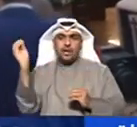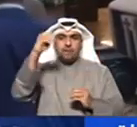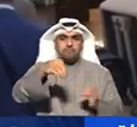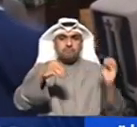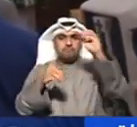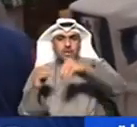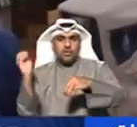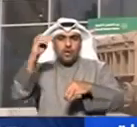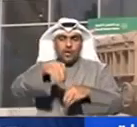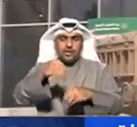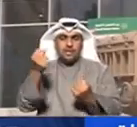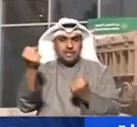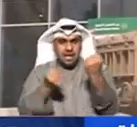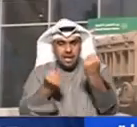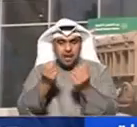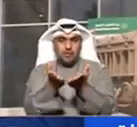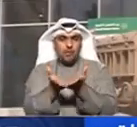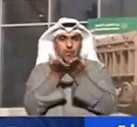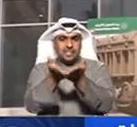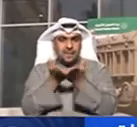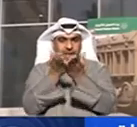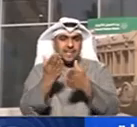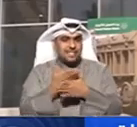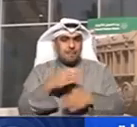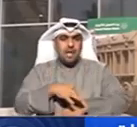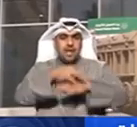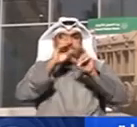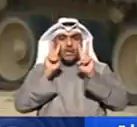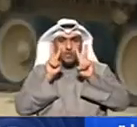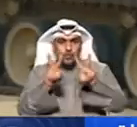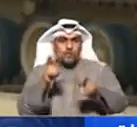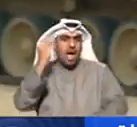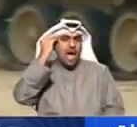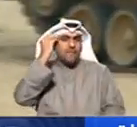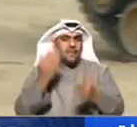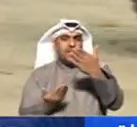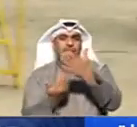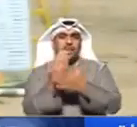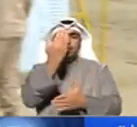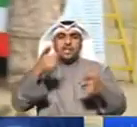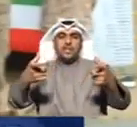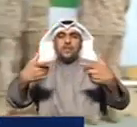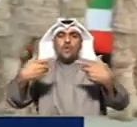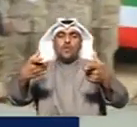ومعداتها العسكرية لتعريف الجمهور بأحدث ما توصلت إليه التقنية